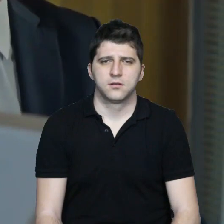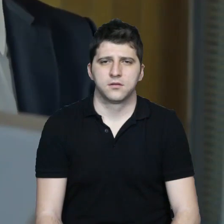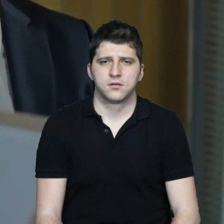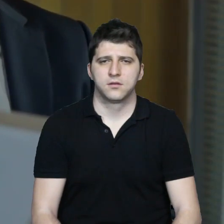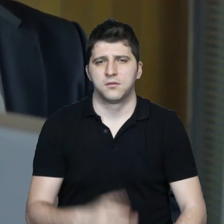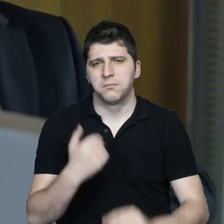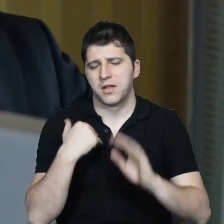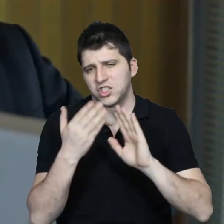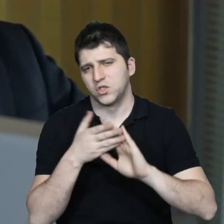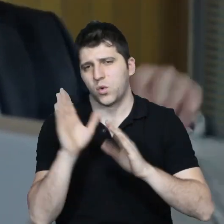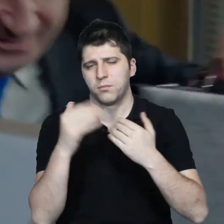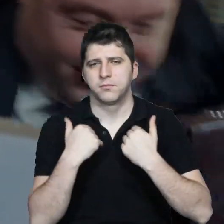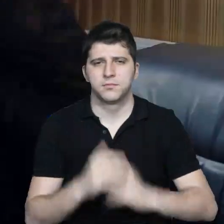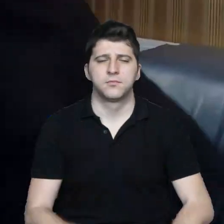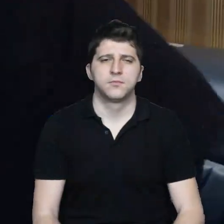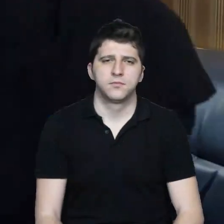halde ben çıkıyorum.